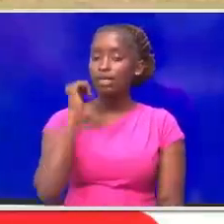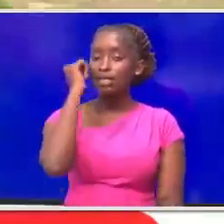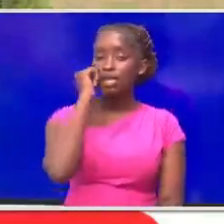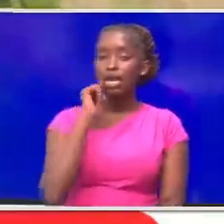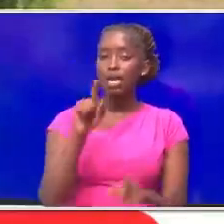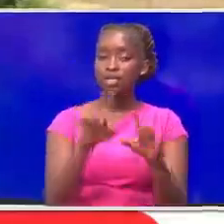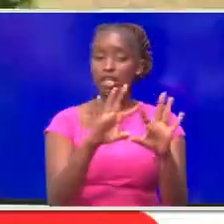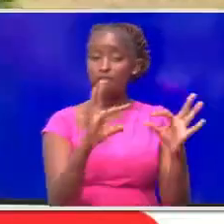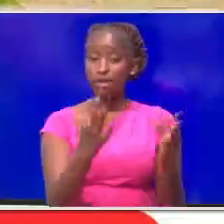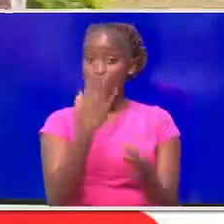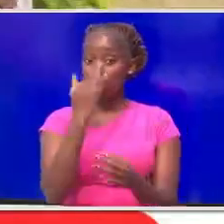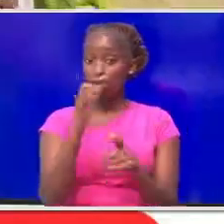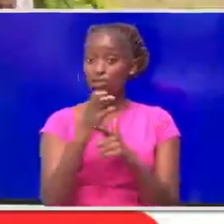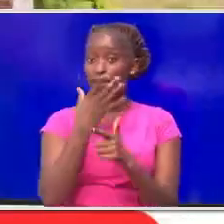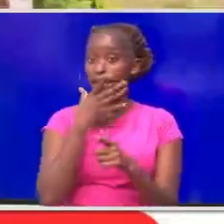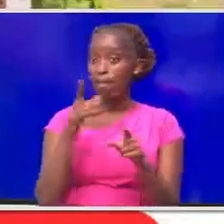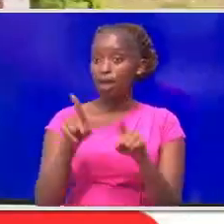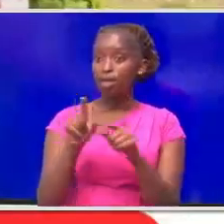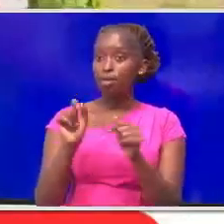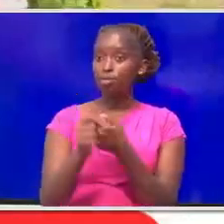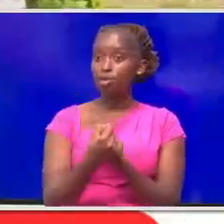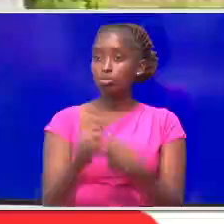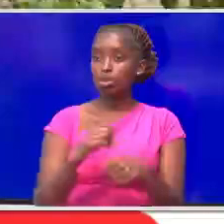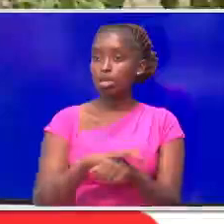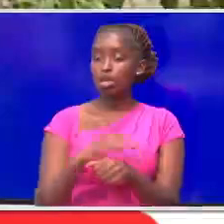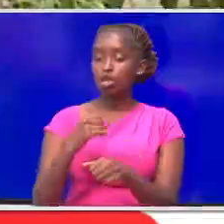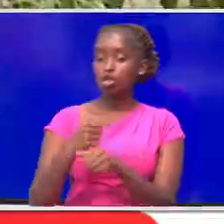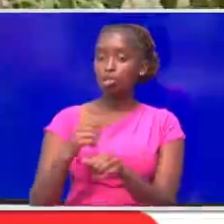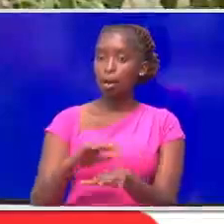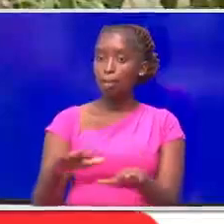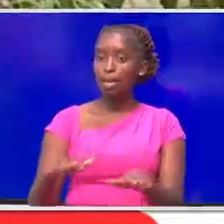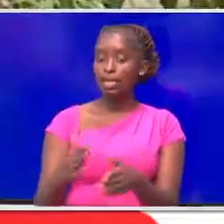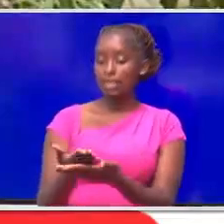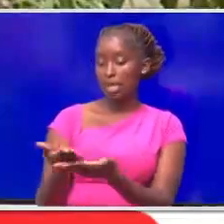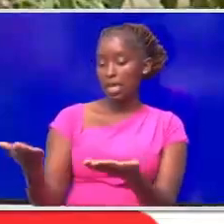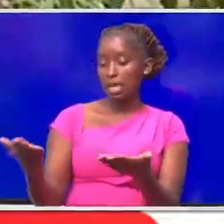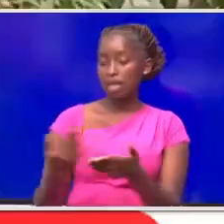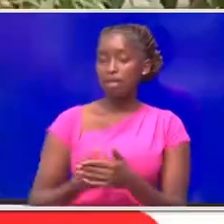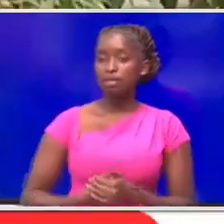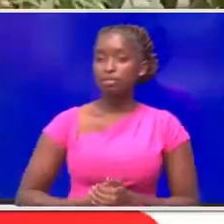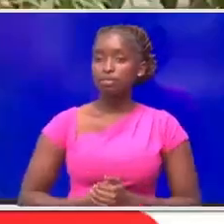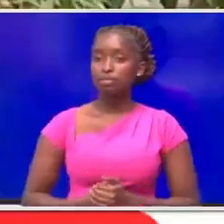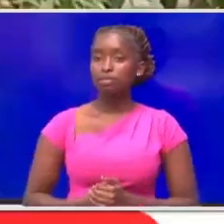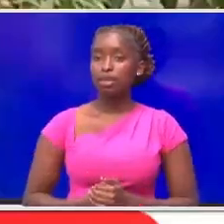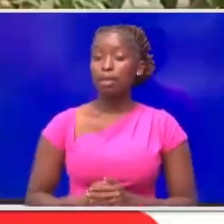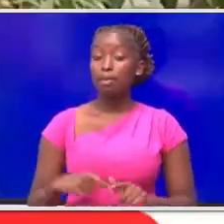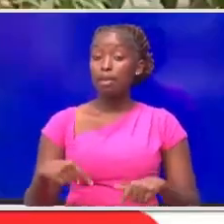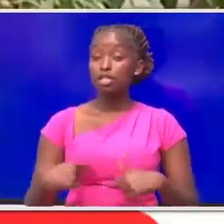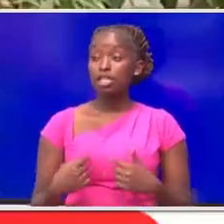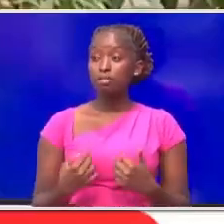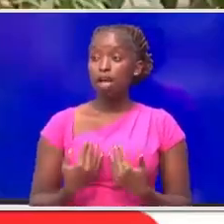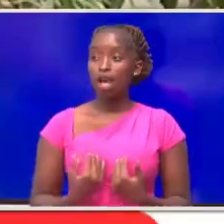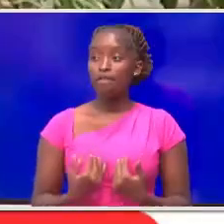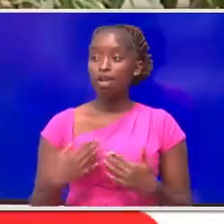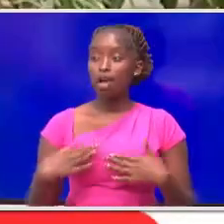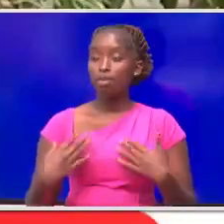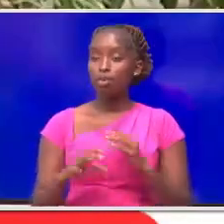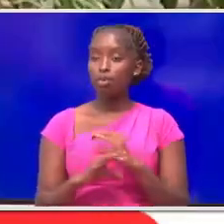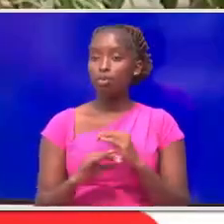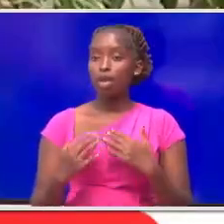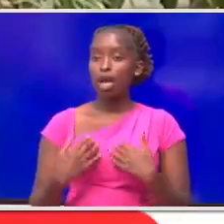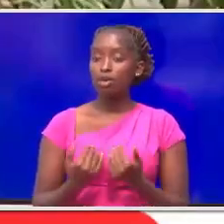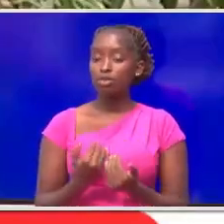hata nduguze hawawezi pata ajira popote. Kitu ya kwanza ambayo sina la familia hakuna, watoto yangu